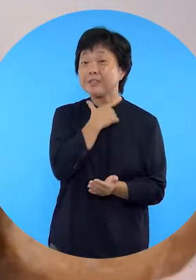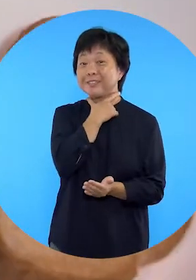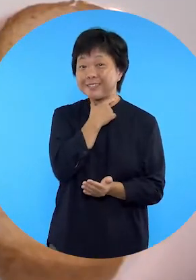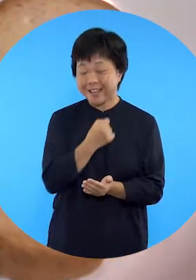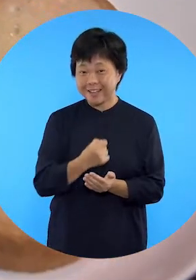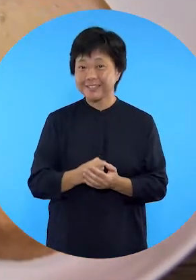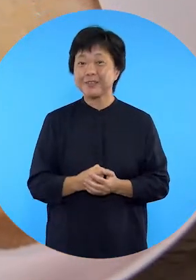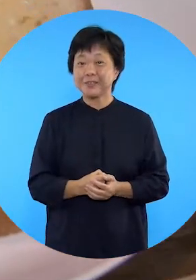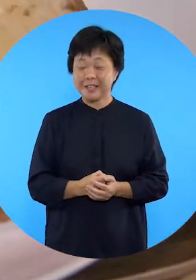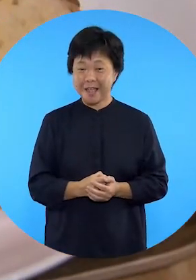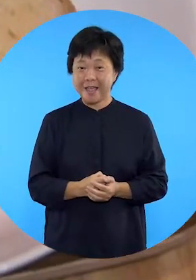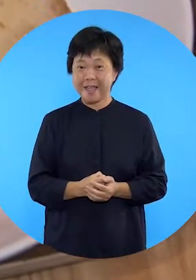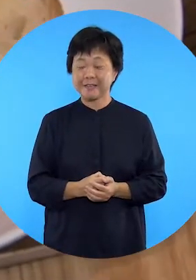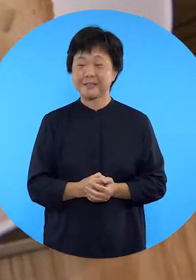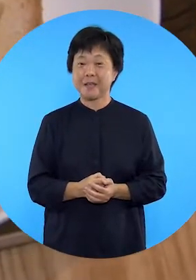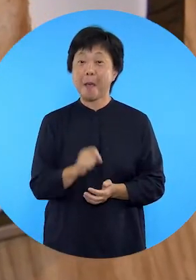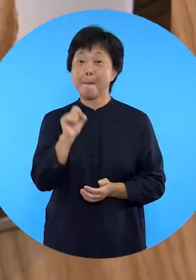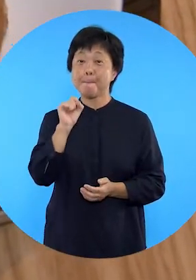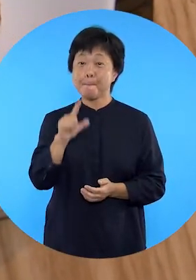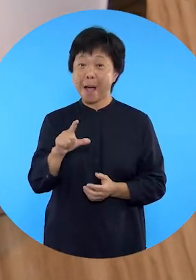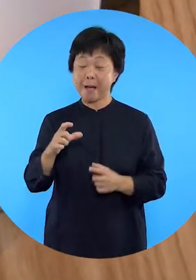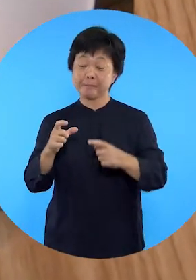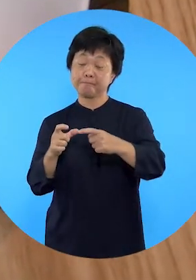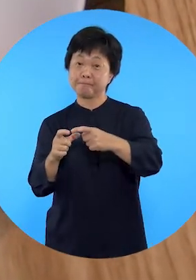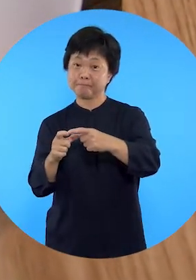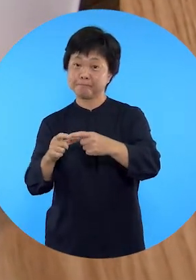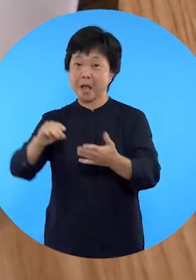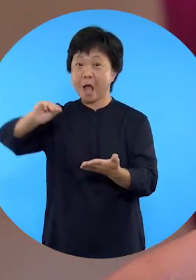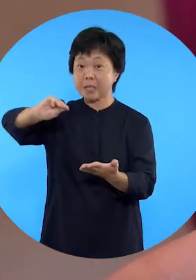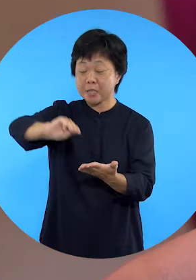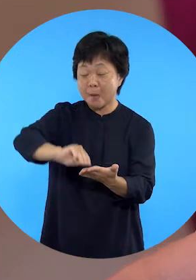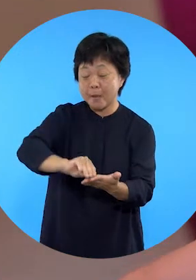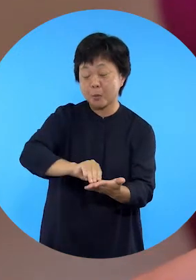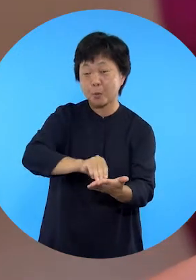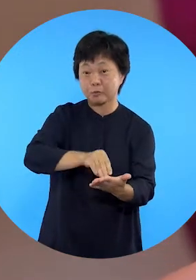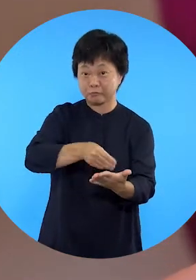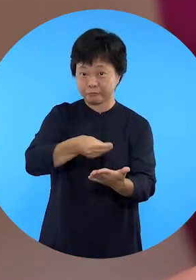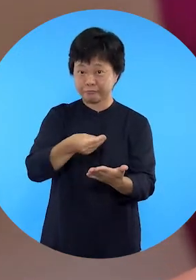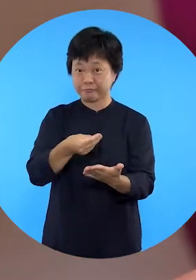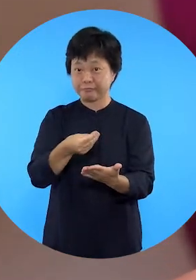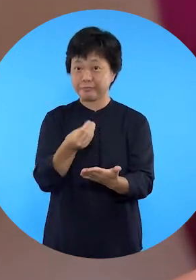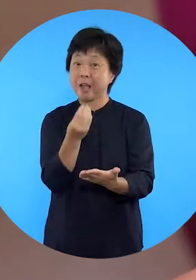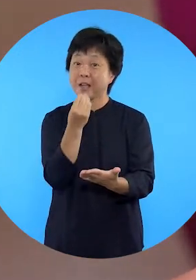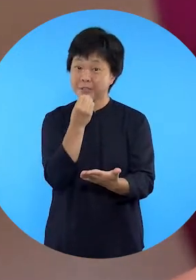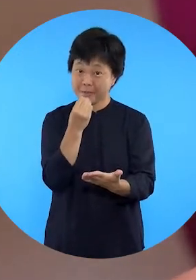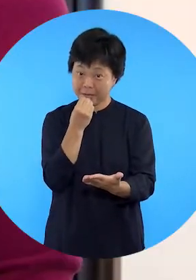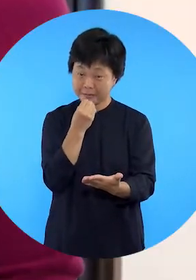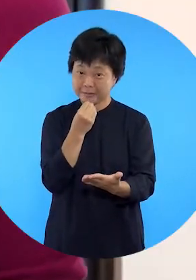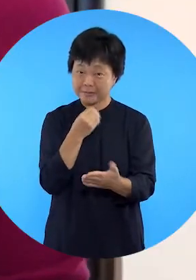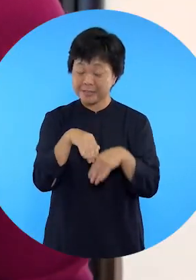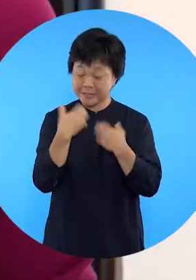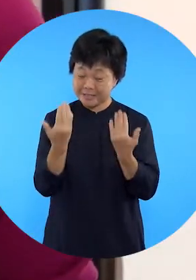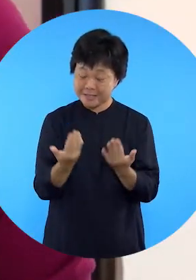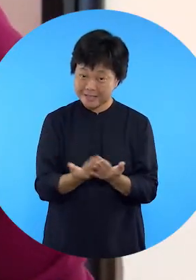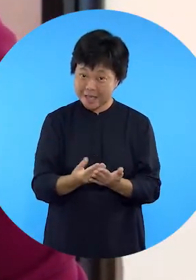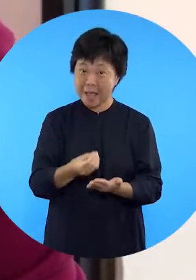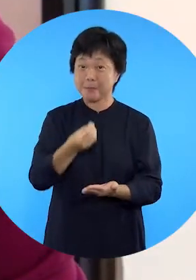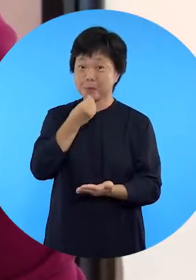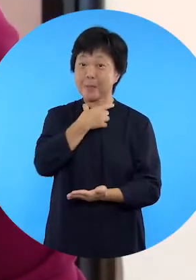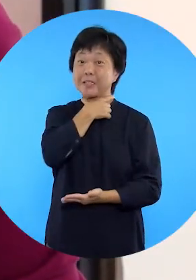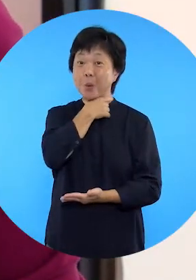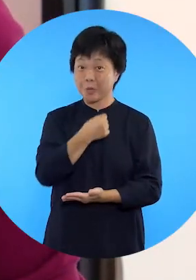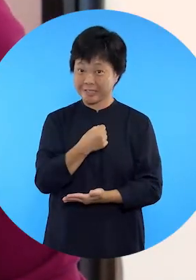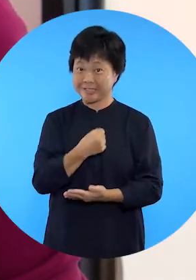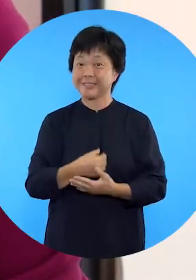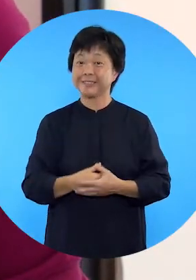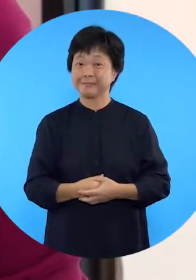ぐらいのスープだったので、まあ、ご飯っていうよりこうパンでまあ舐めとるみたいな、最後まで全部こう食べてほしいなって